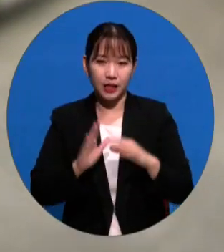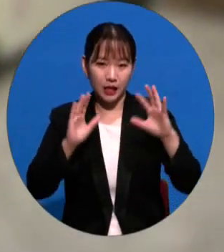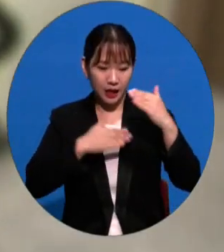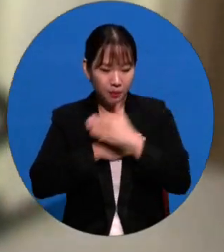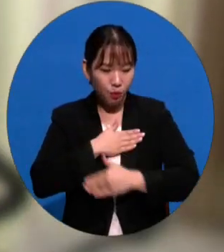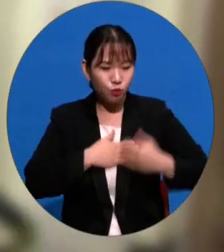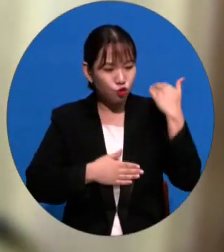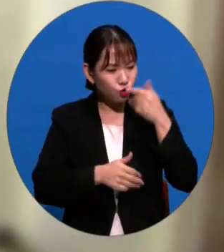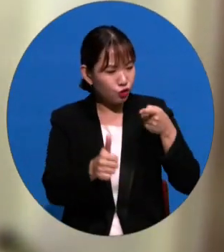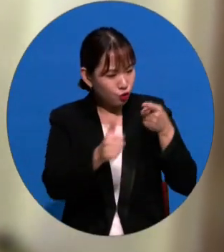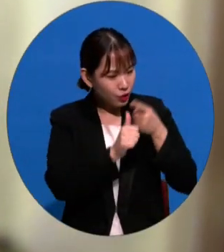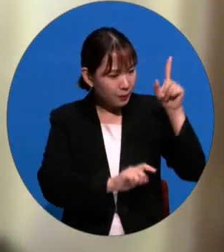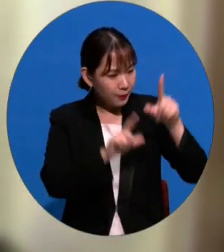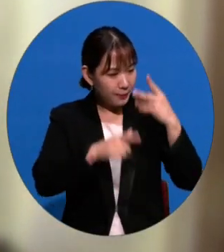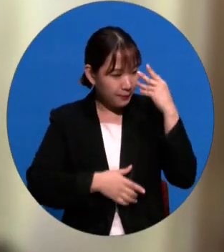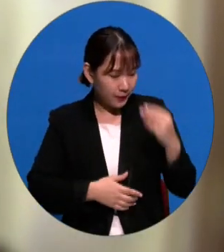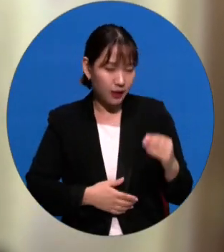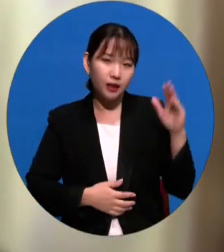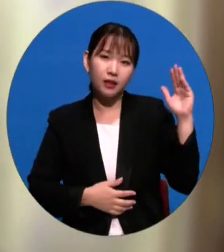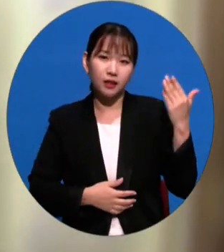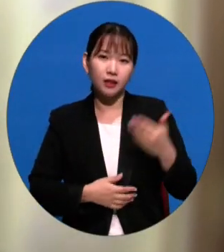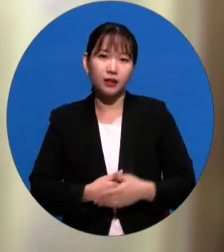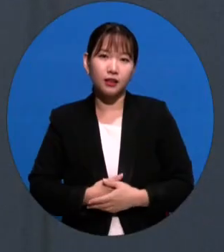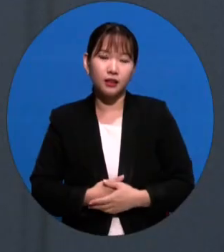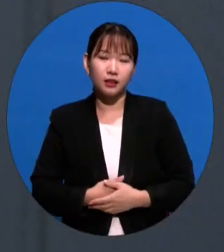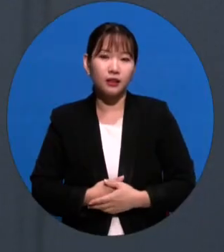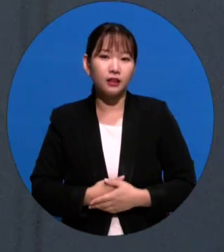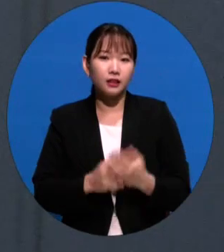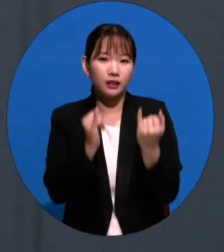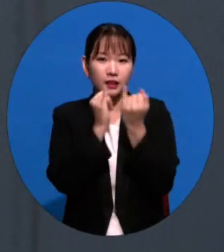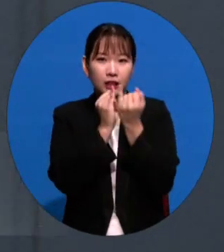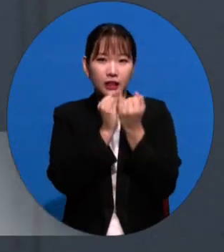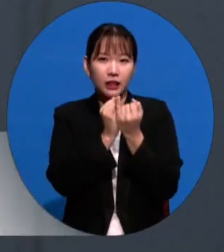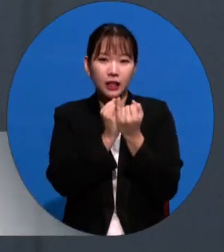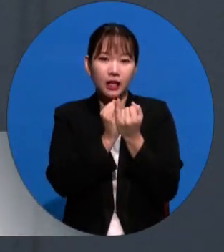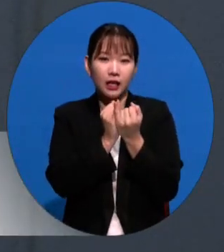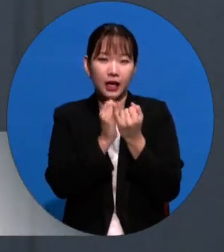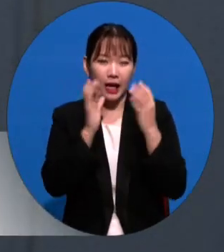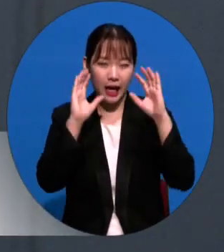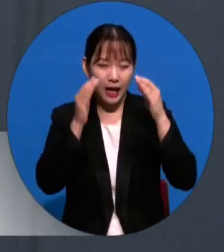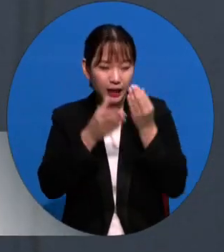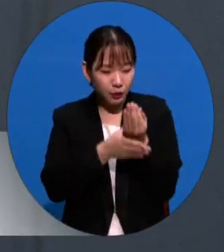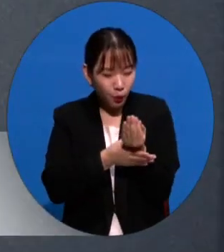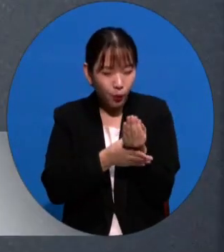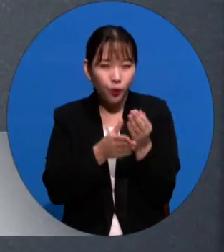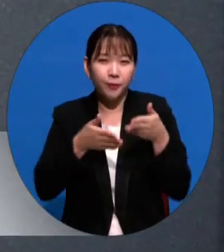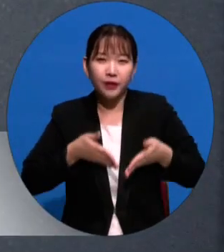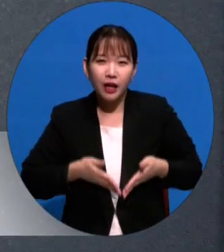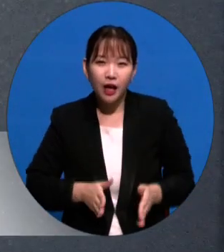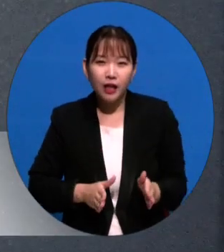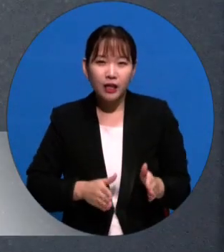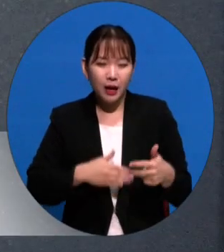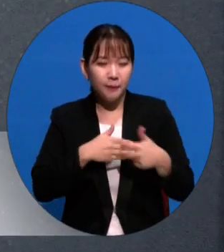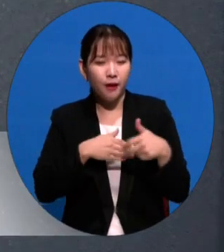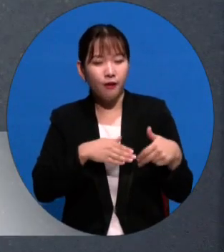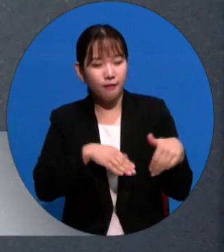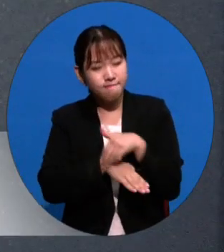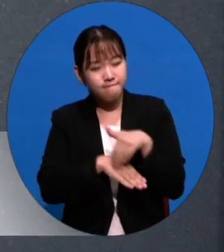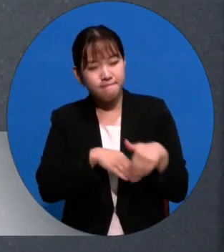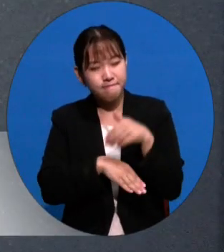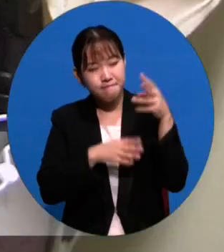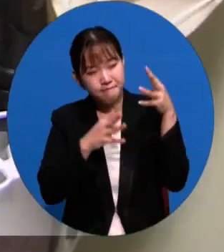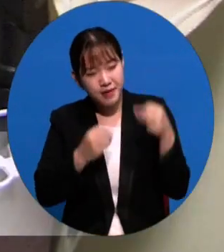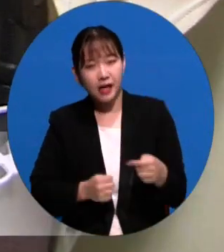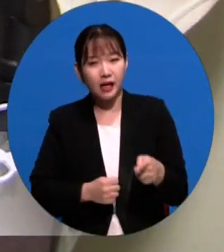몸에서 타살 흔적 등이 발견된 겁니다. 이 여성은 미숙아로 태어난 자신의 아이가 병원 치료를 자주 받는 모습을